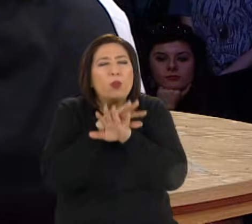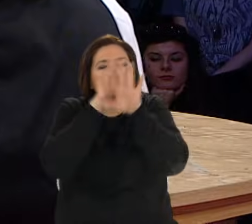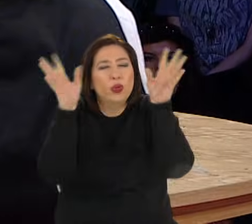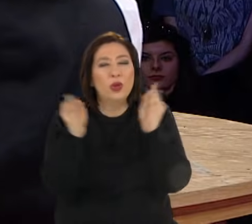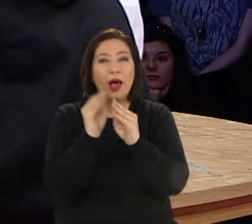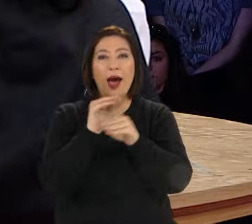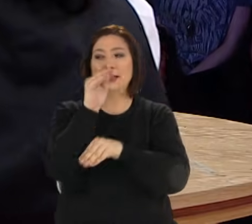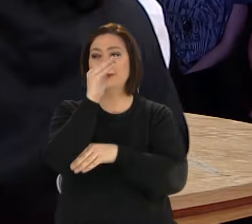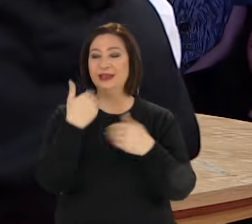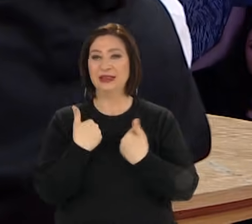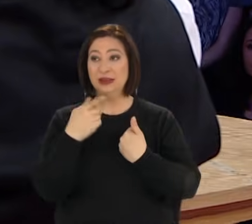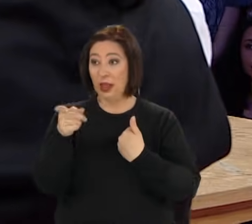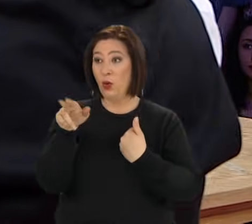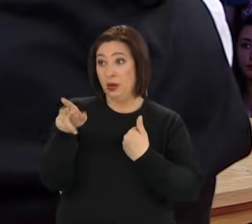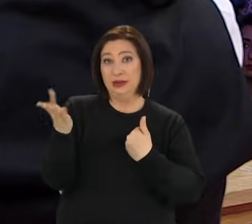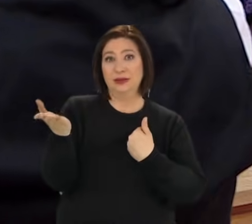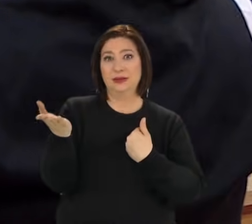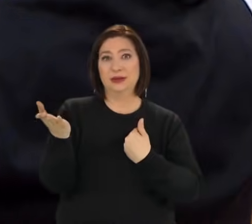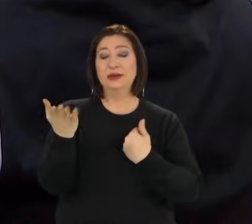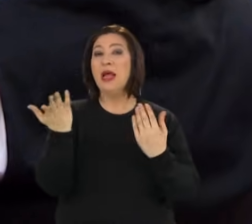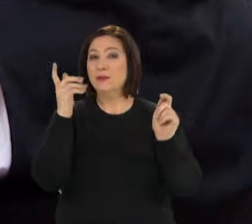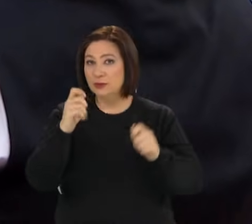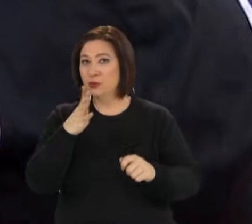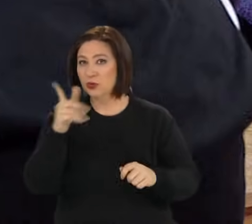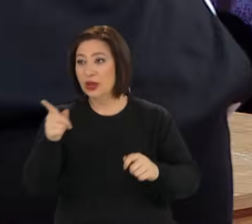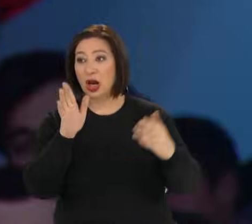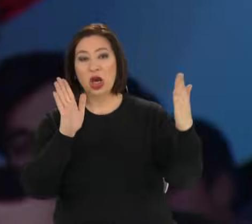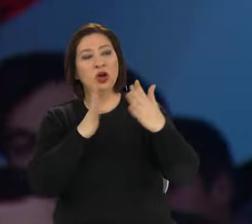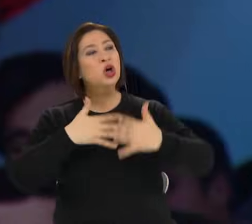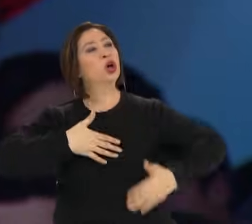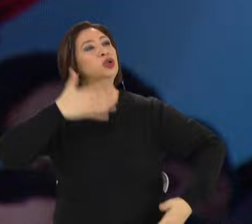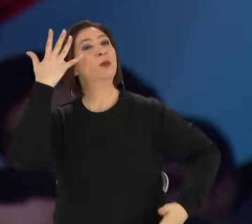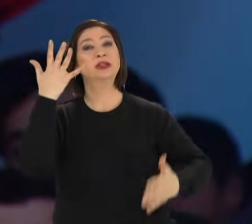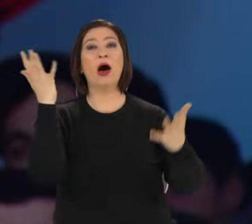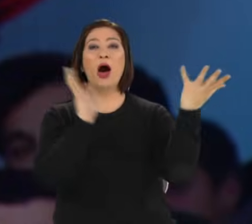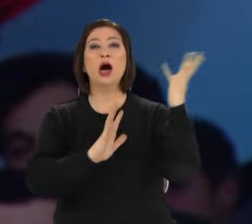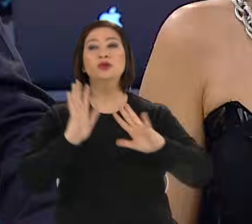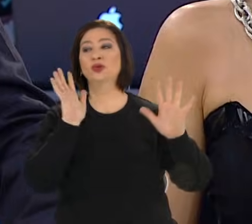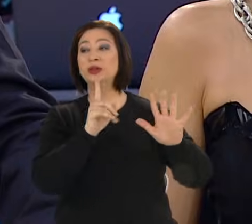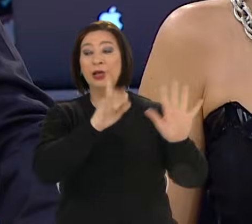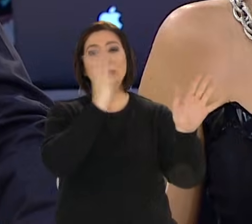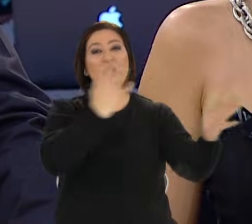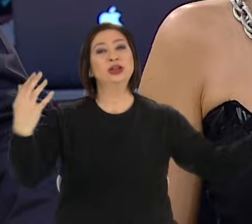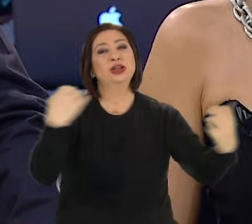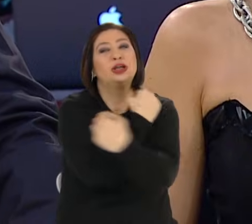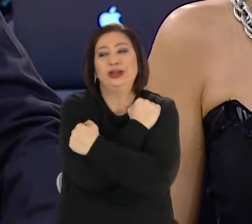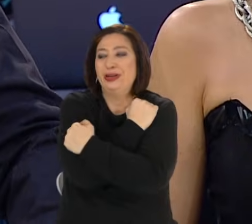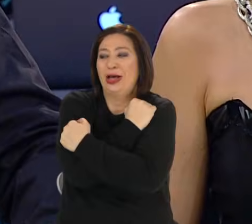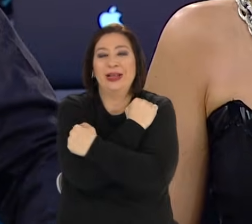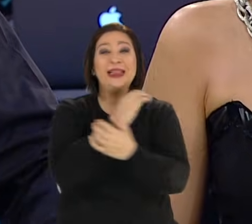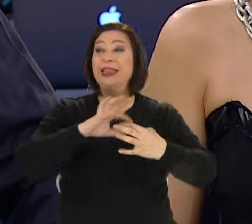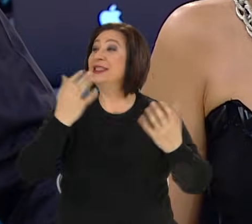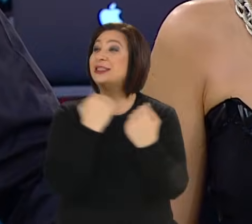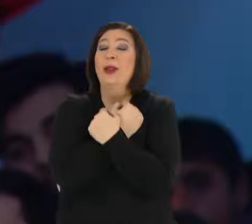hayatımızdır. Sen de öylesin. Abi o zaman ne yapacaksın biliyor musun? Şimdi karşında koskoca bir çınar duruyor. Sen de gideceksin, ona sarılacaksın. Sonra niye